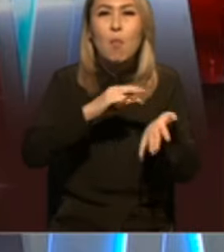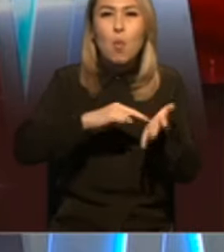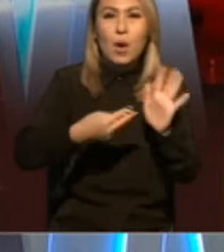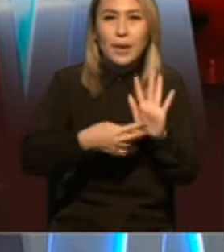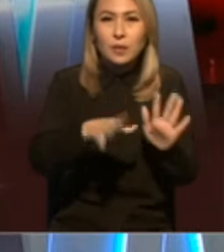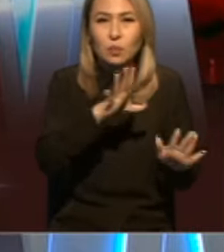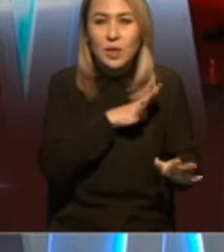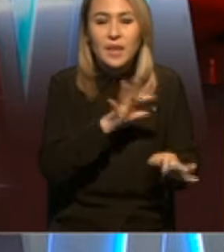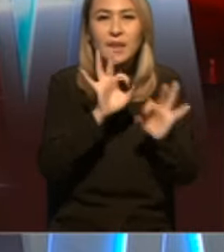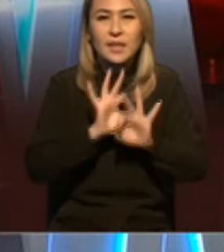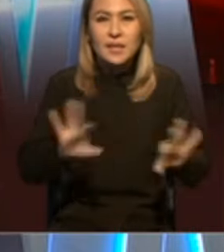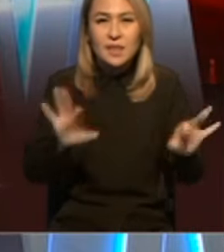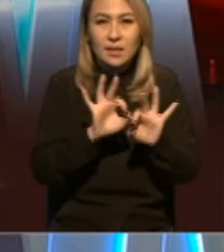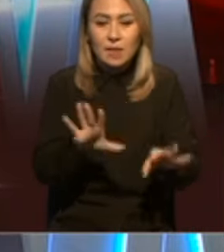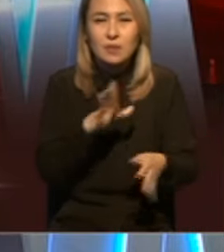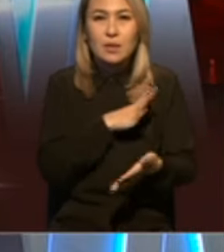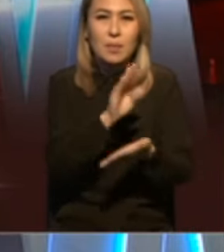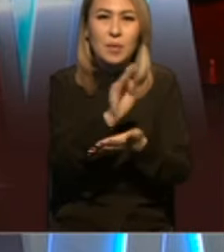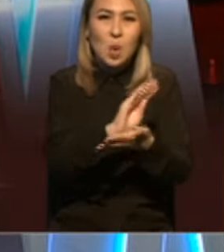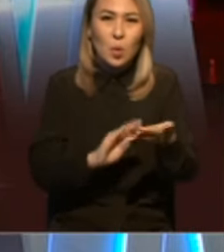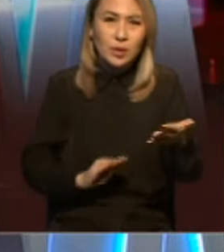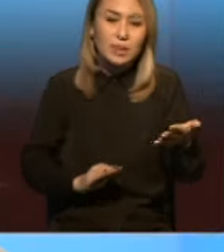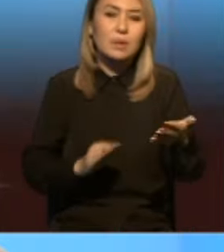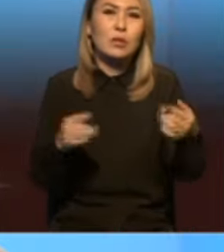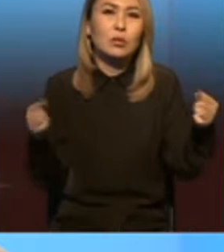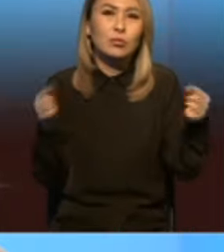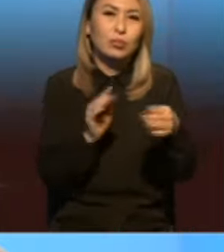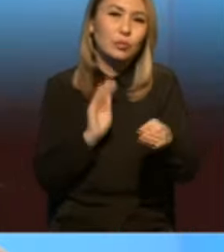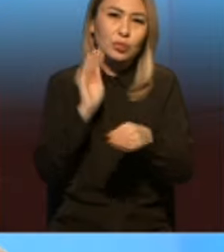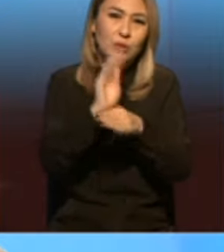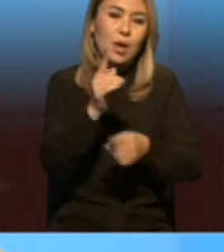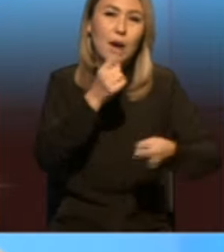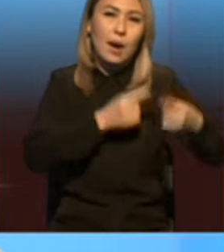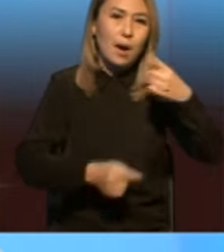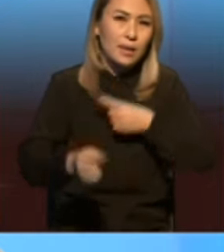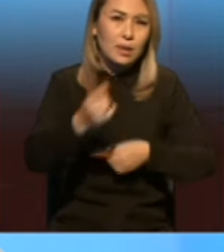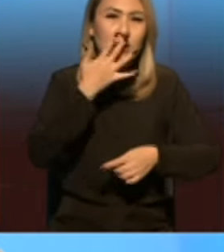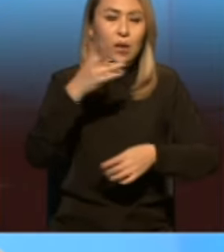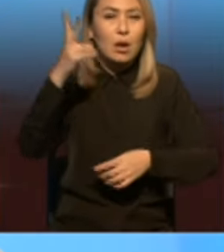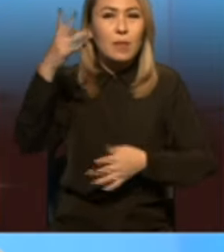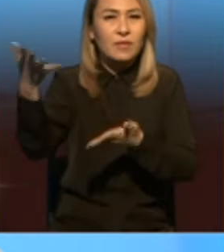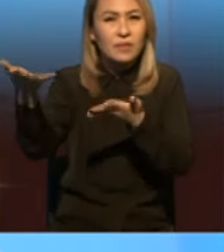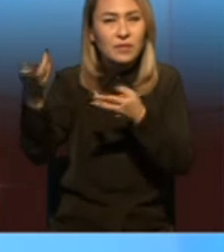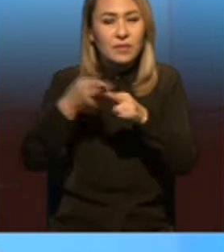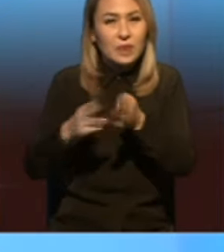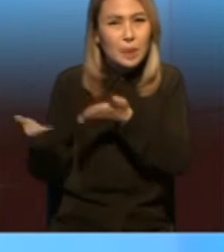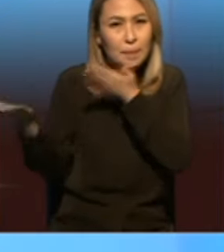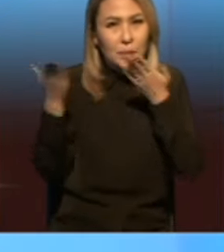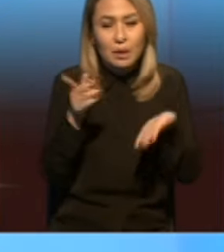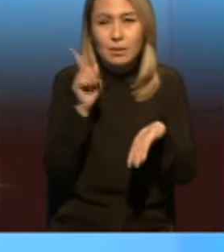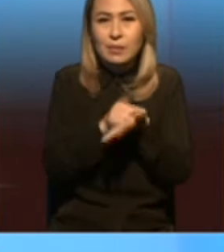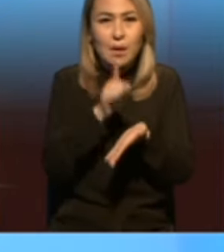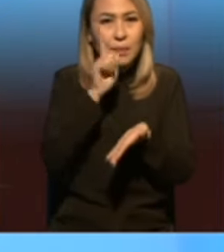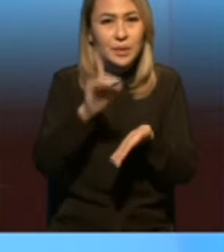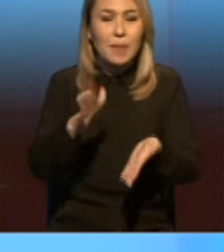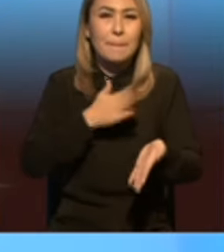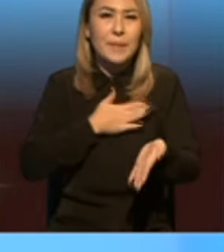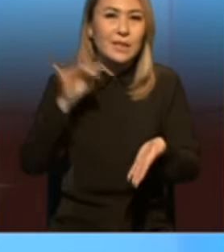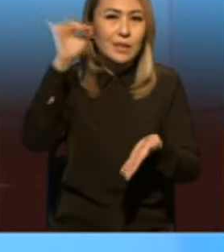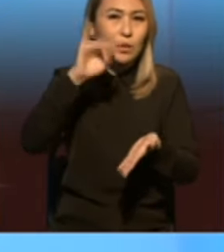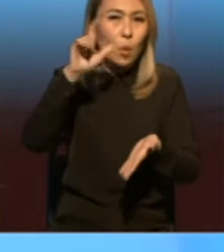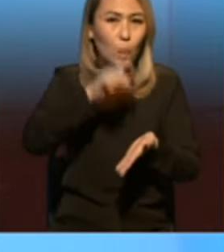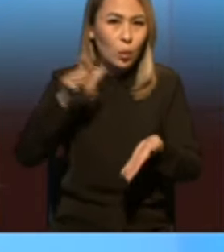жаңа диссертация болсын деп айтып кеттім, бірақ сонымен қатар нелер болу керек. Қайтадан сырттан біреуді алу керек емес. Біздің мысалы тарихшылар